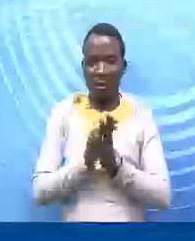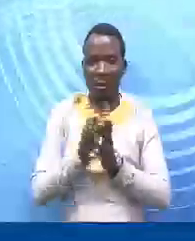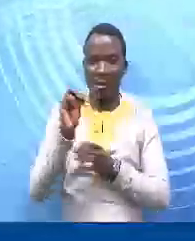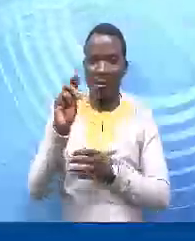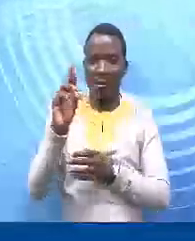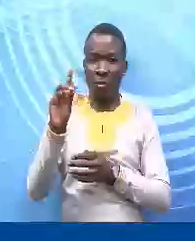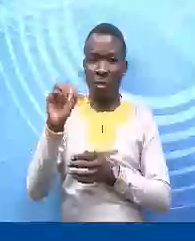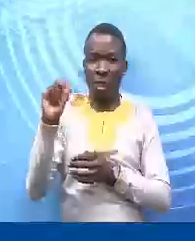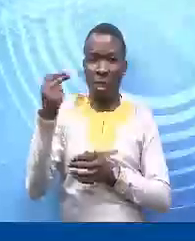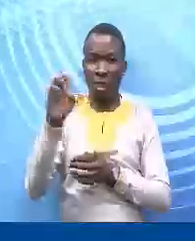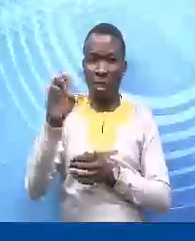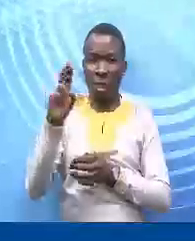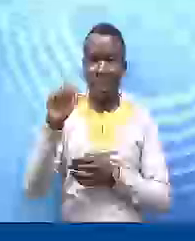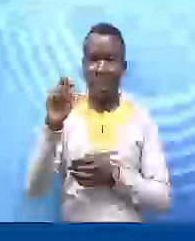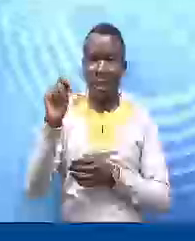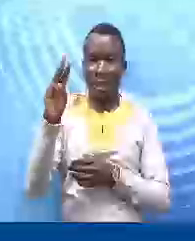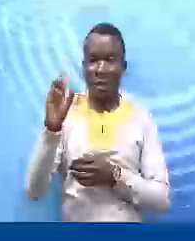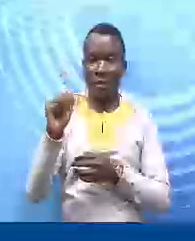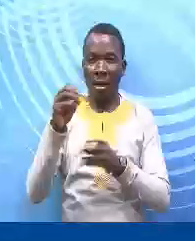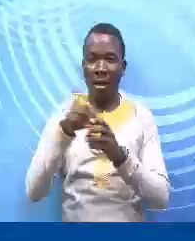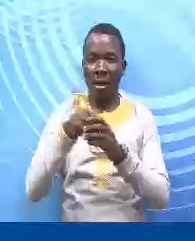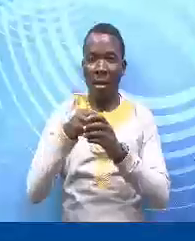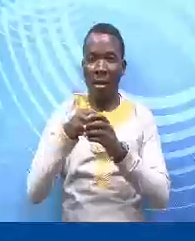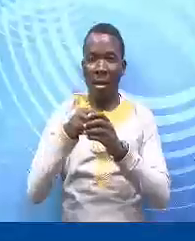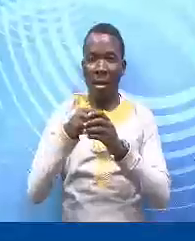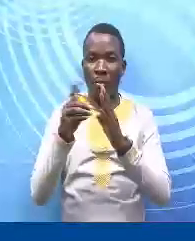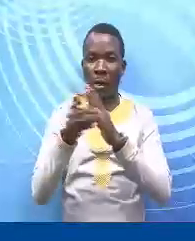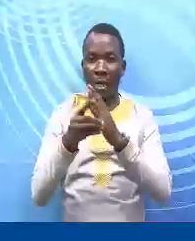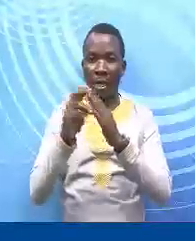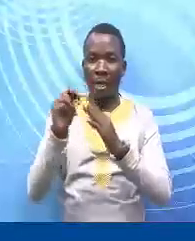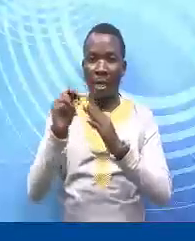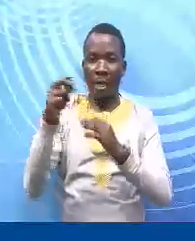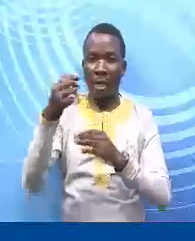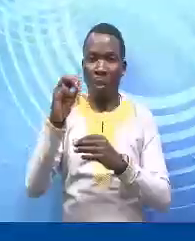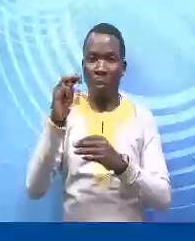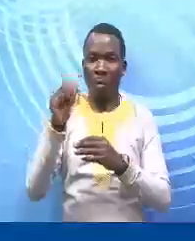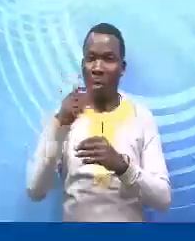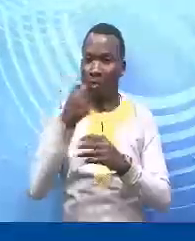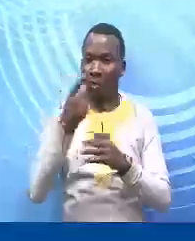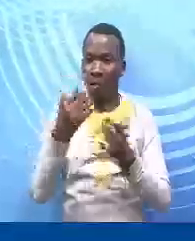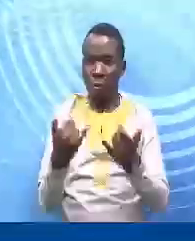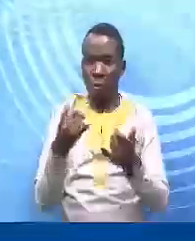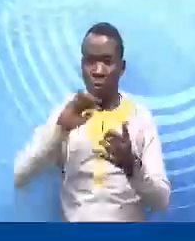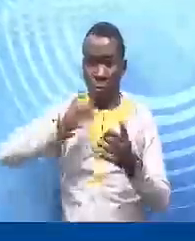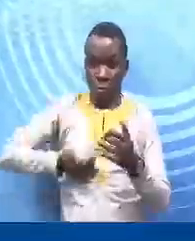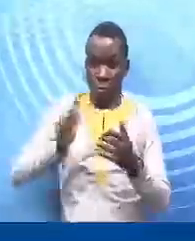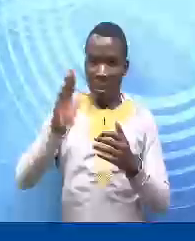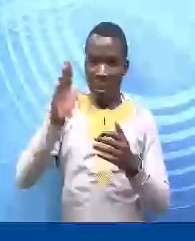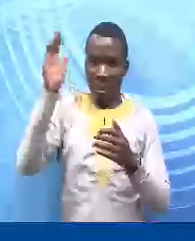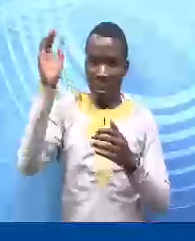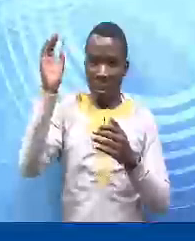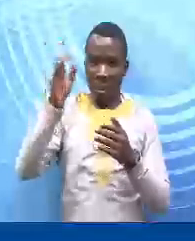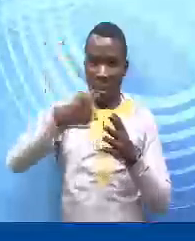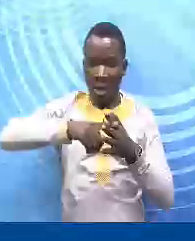Mudaheranwa Yohana utuye mu mudugudu wa Kibiho mu kagari ka Kinyonzo mu murenge wa Kaza wo mu karere ka Ngoma aravuga ko kuri ubu umugore we yamutaye aho kuri ubu ngasiga